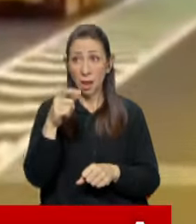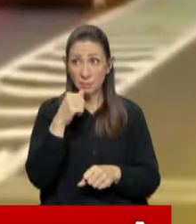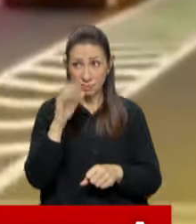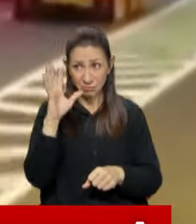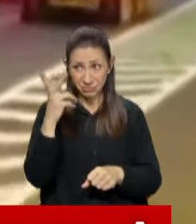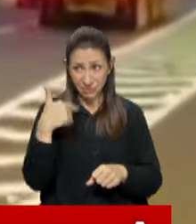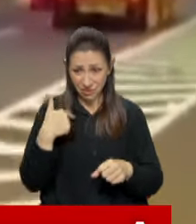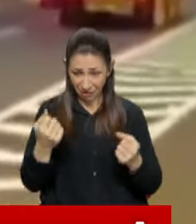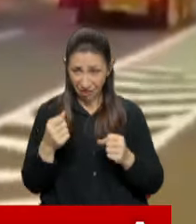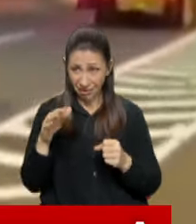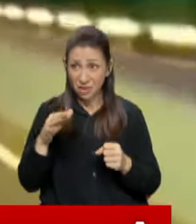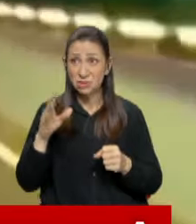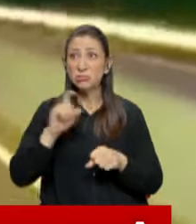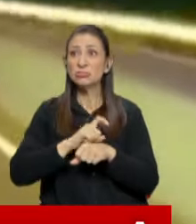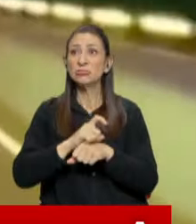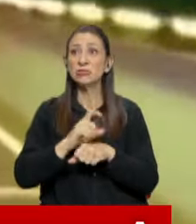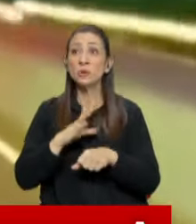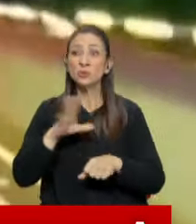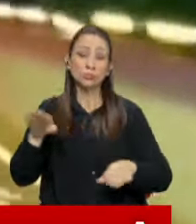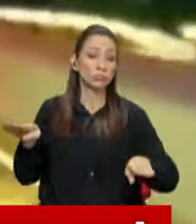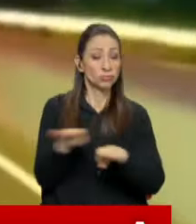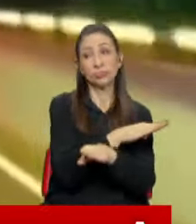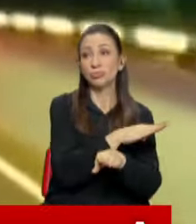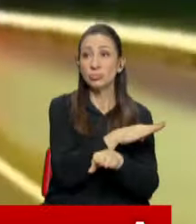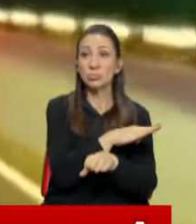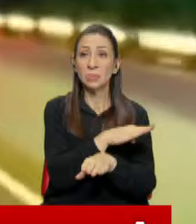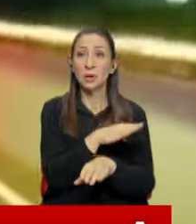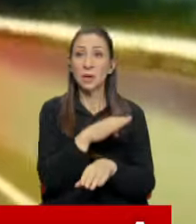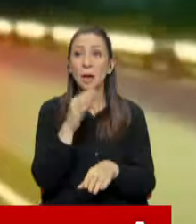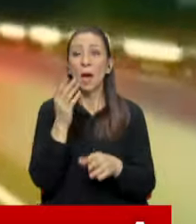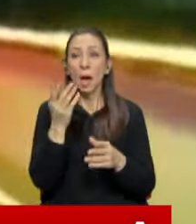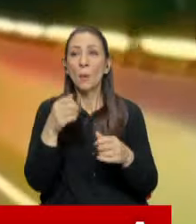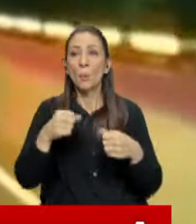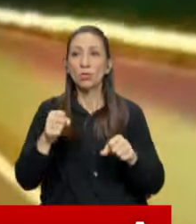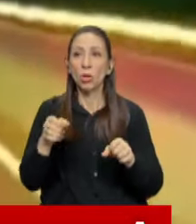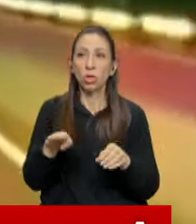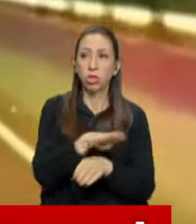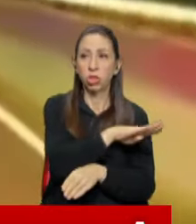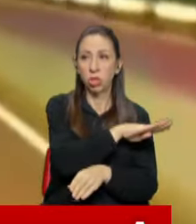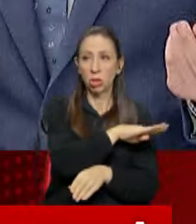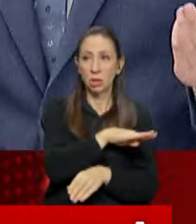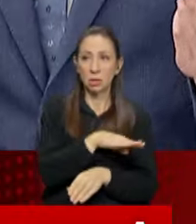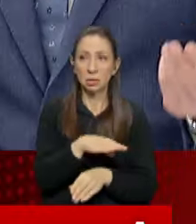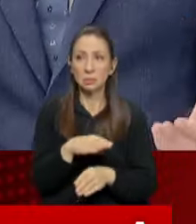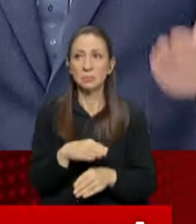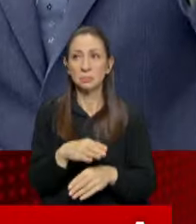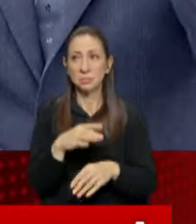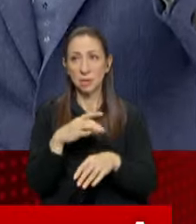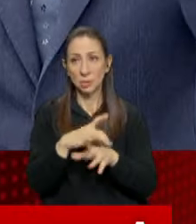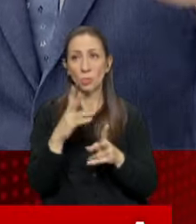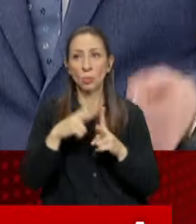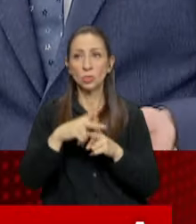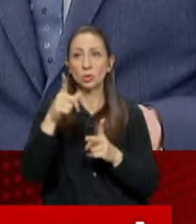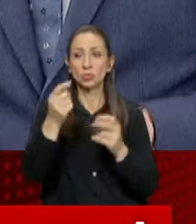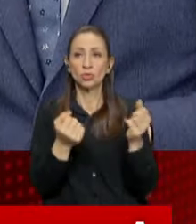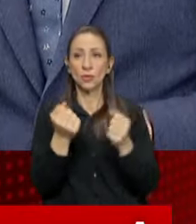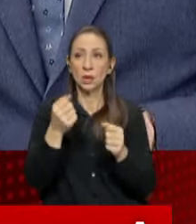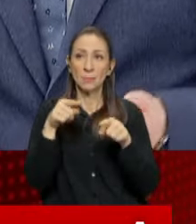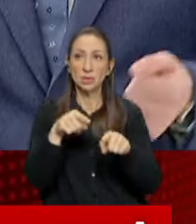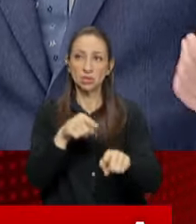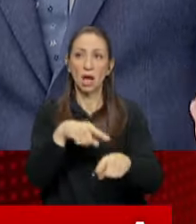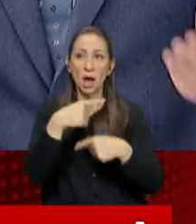Fakat o sürücü de tabii çok hatalı. O da üzerine kırıyor arabayı ve ardından motosiklet sürücüsü yaralanıyor. Polis de o sürücünün